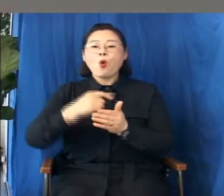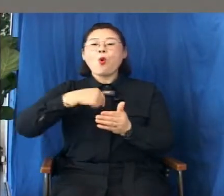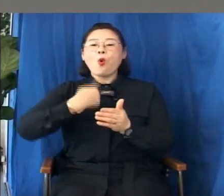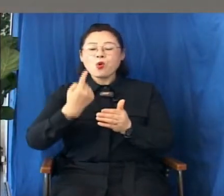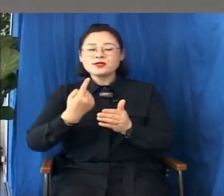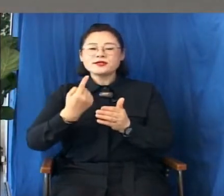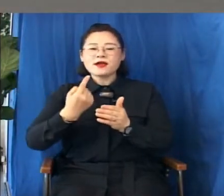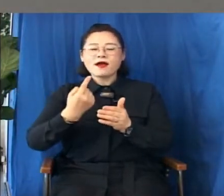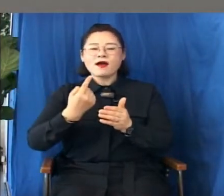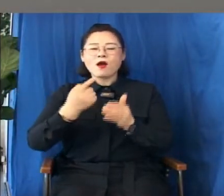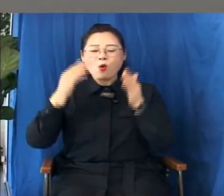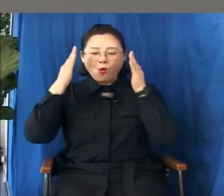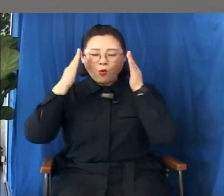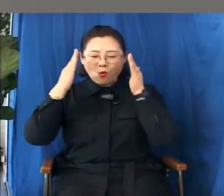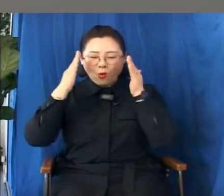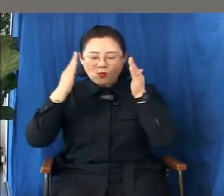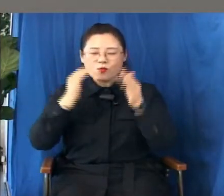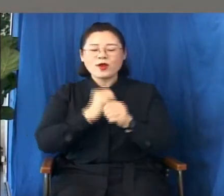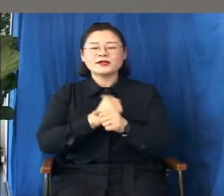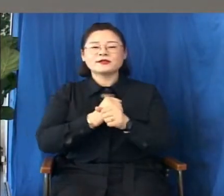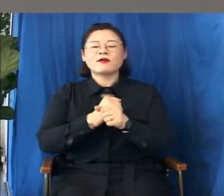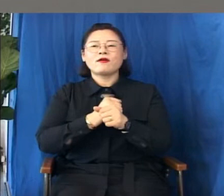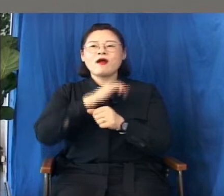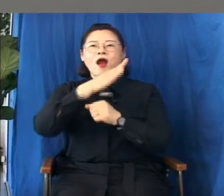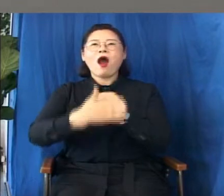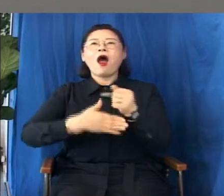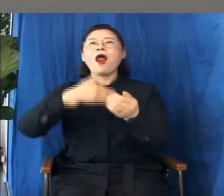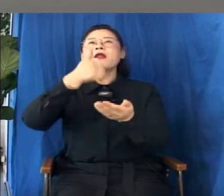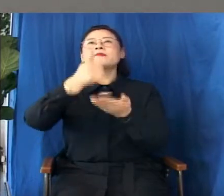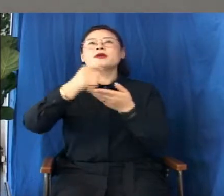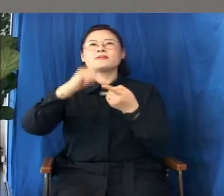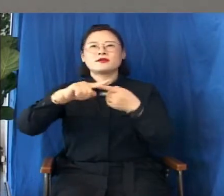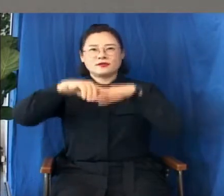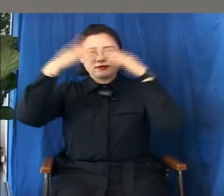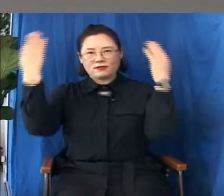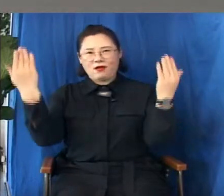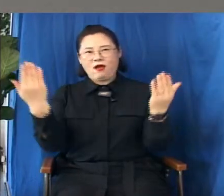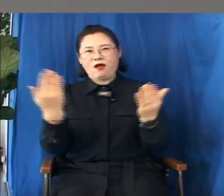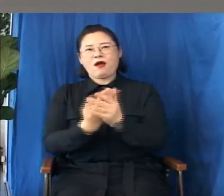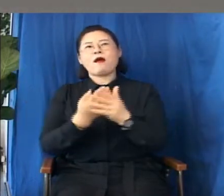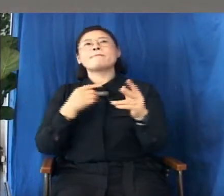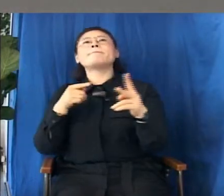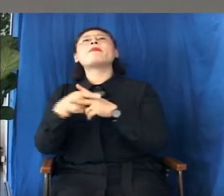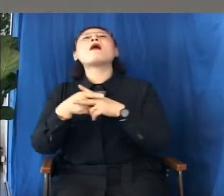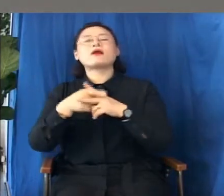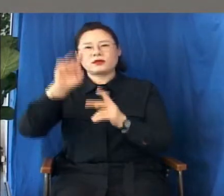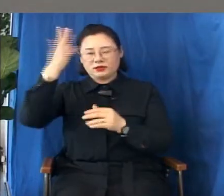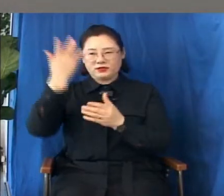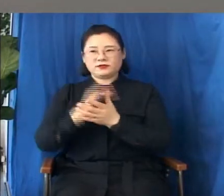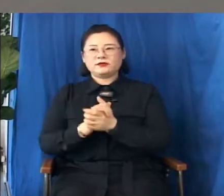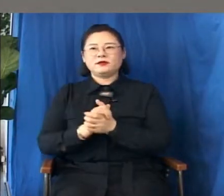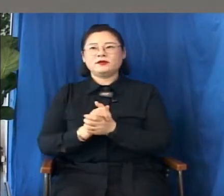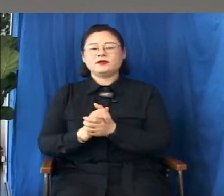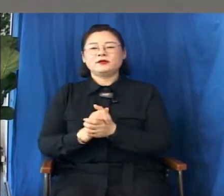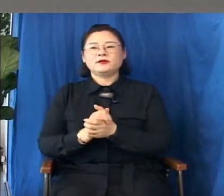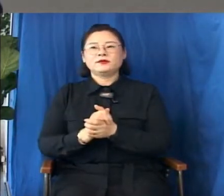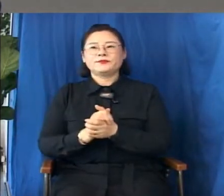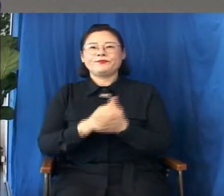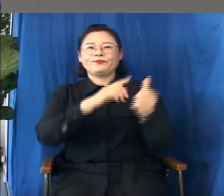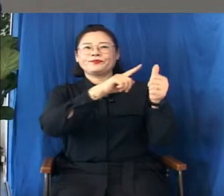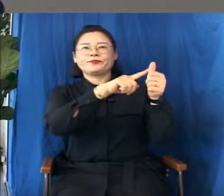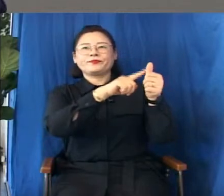독파합니다. 그러면서 이분이 한 게 뭐냐면 말씀을 그때까지는